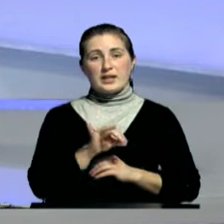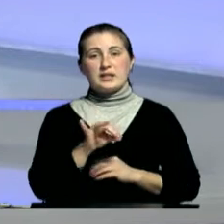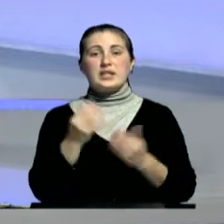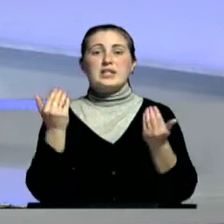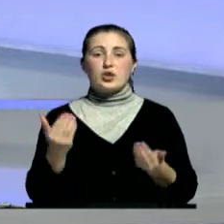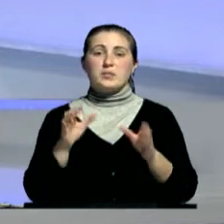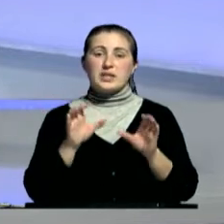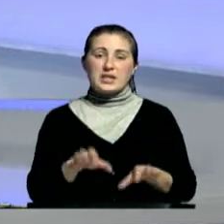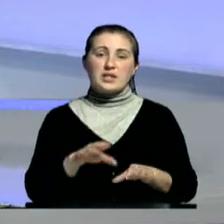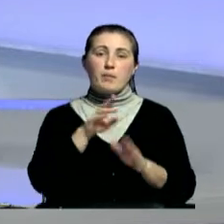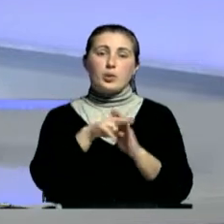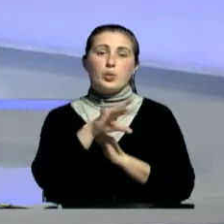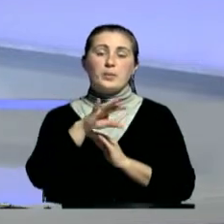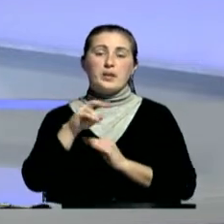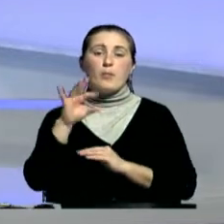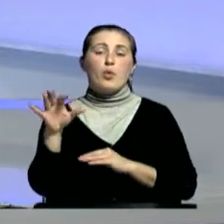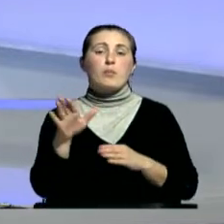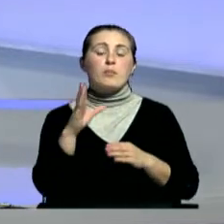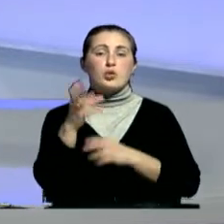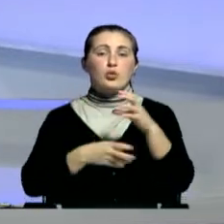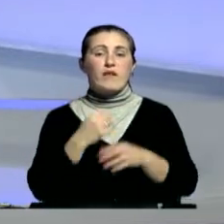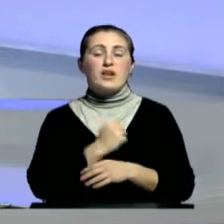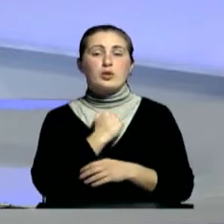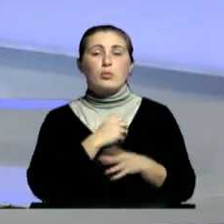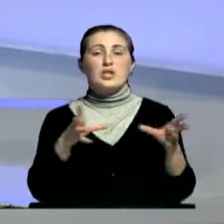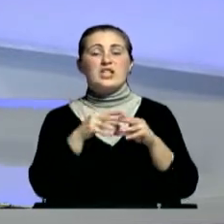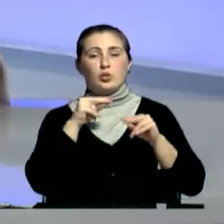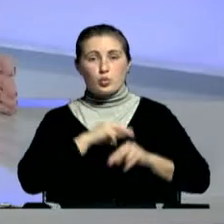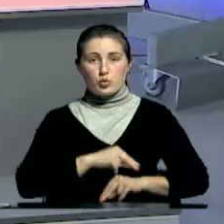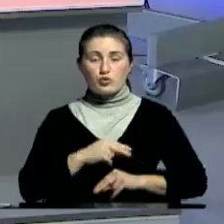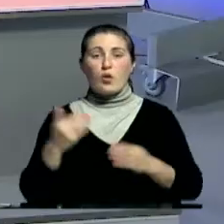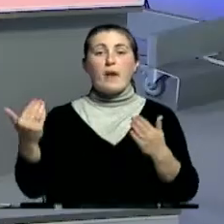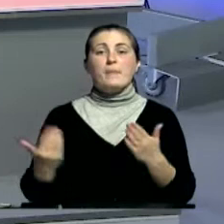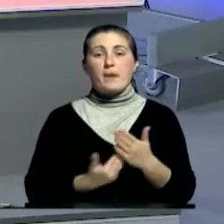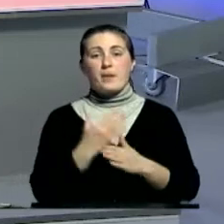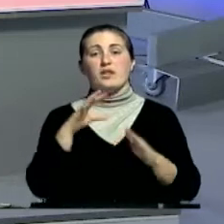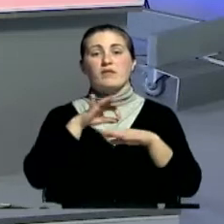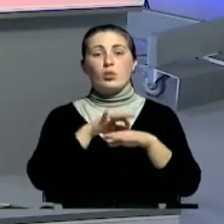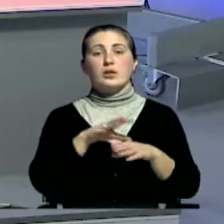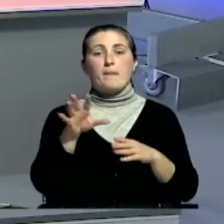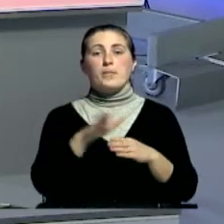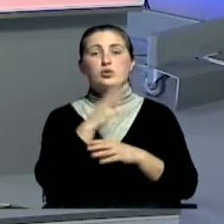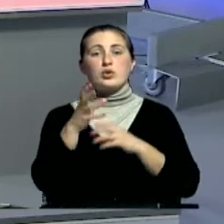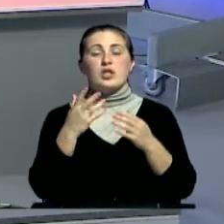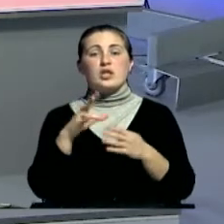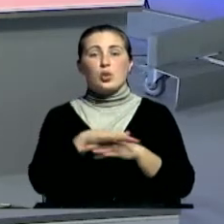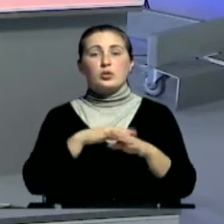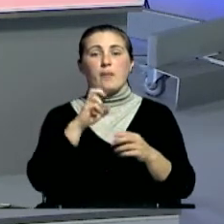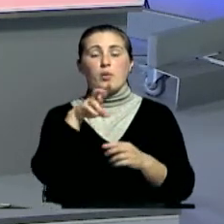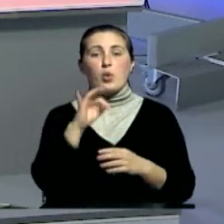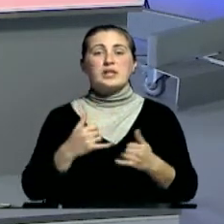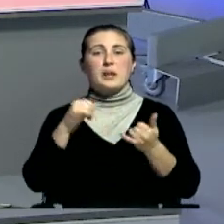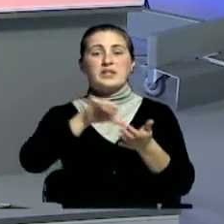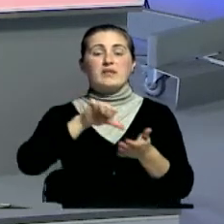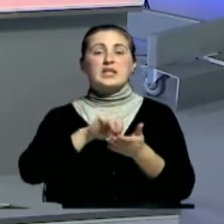сейчас председатель подкомитета по международному военному сотрудничеству. Опять вводят международный блок для представителя сенатора